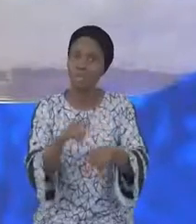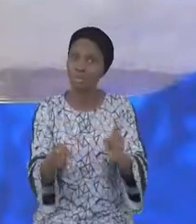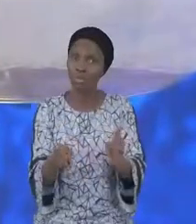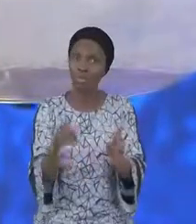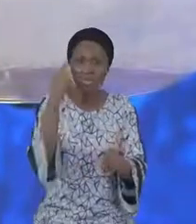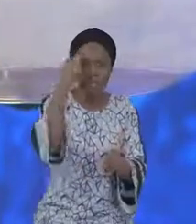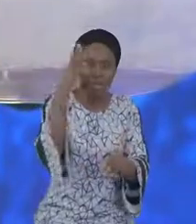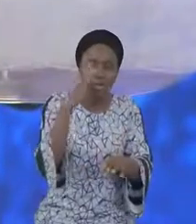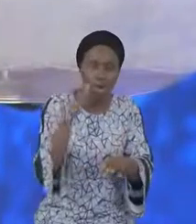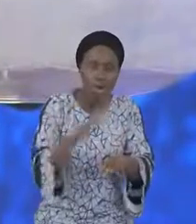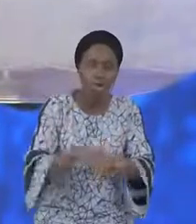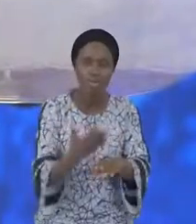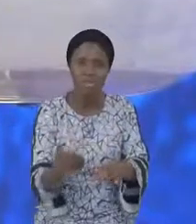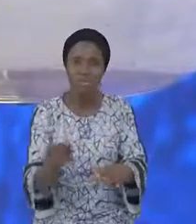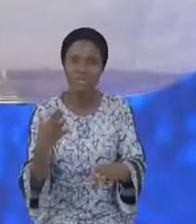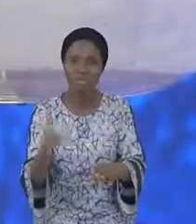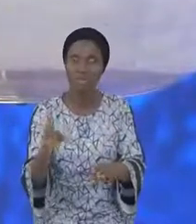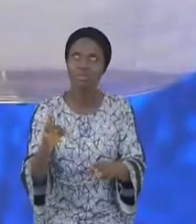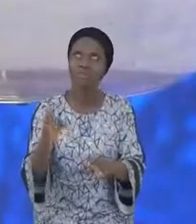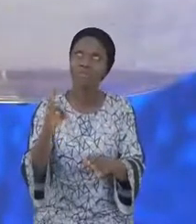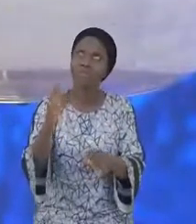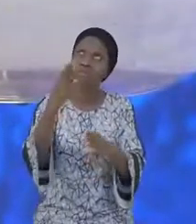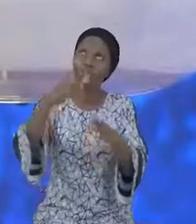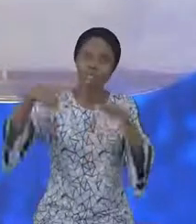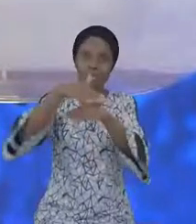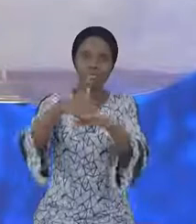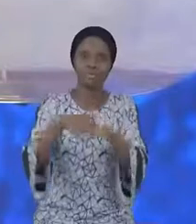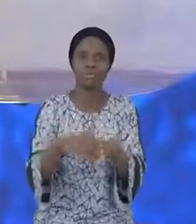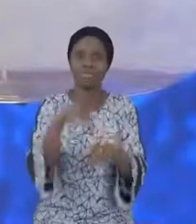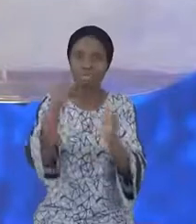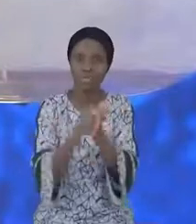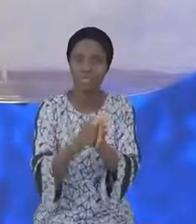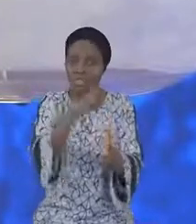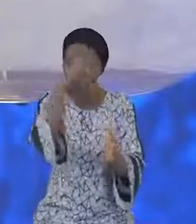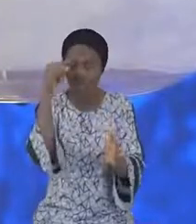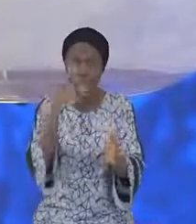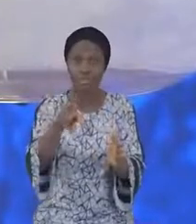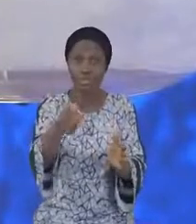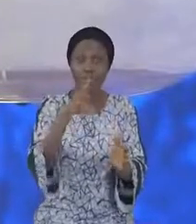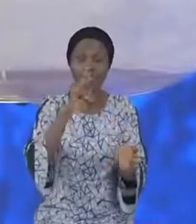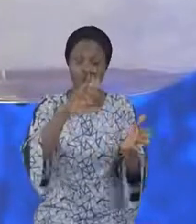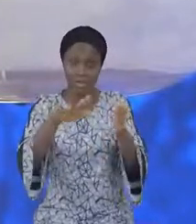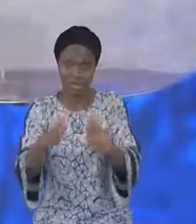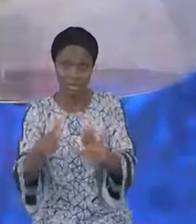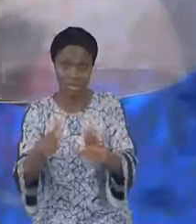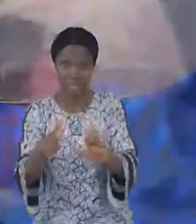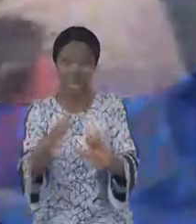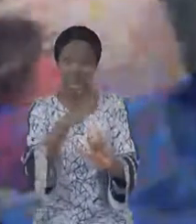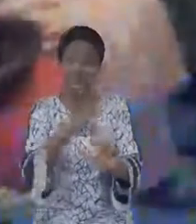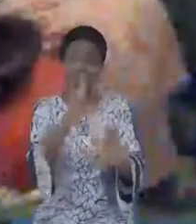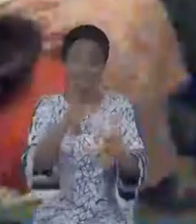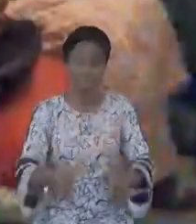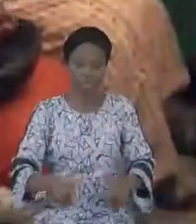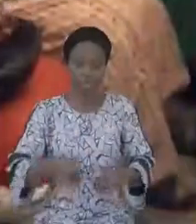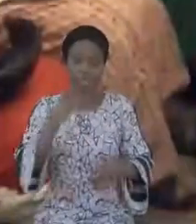haut et non à celles qui sont sur la terre. Car vous êtes mort et votre vie est cachée avec Christ en Dieu.